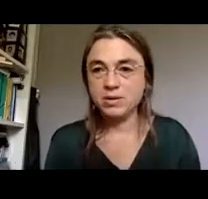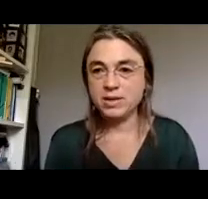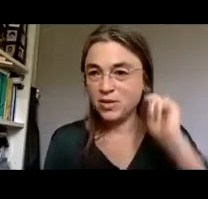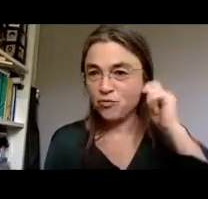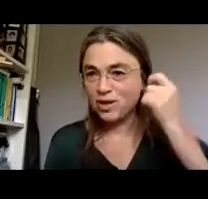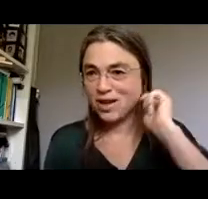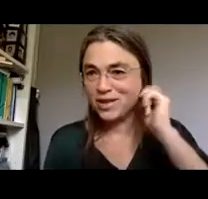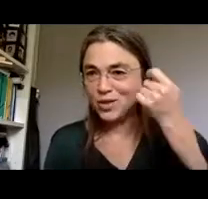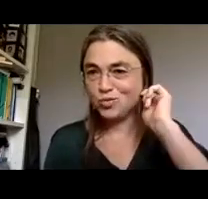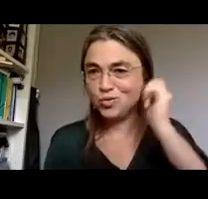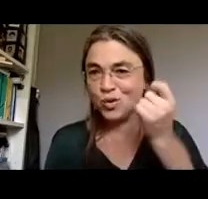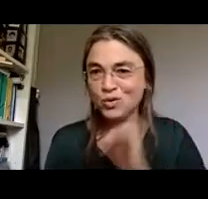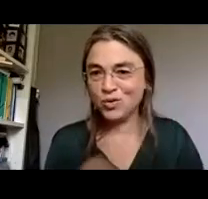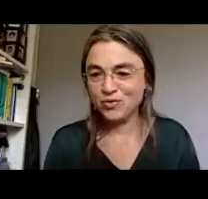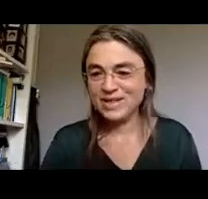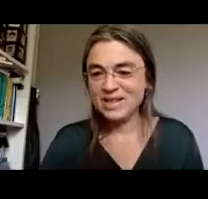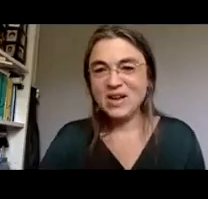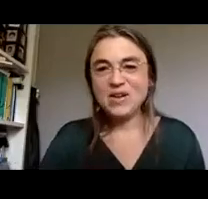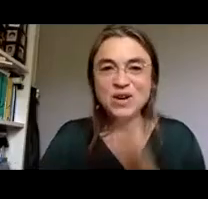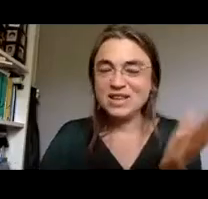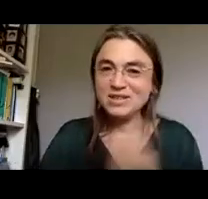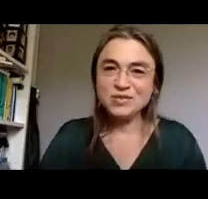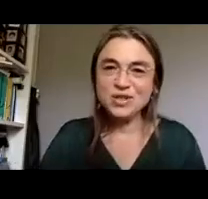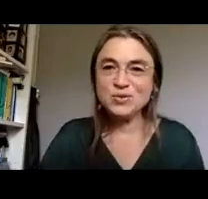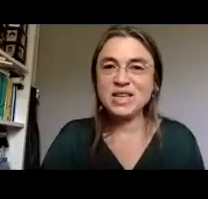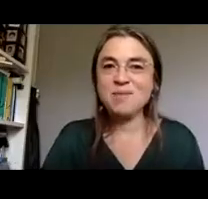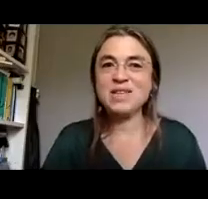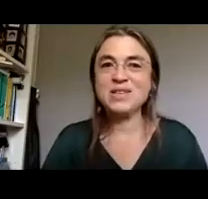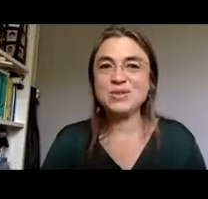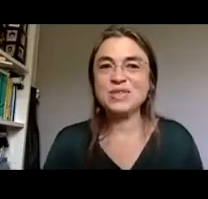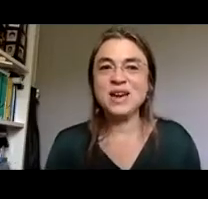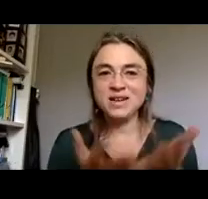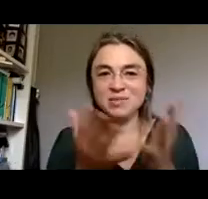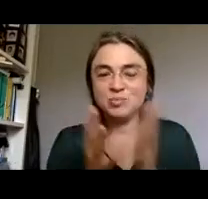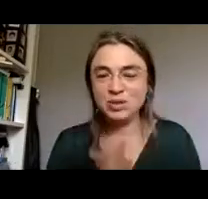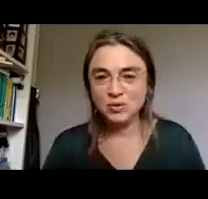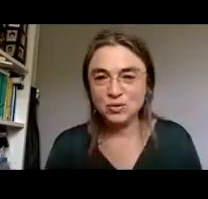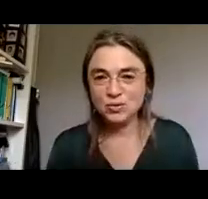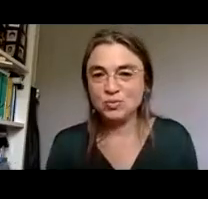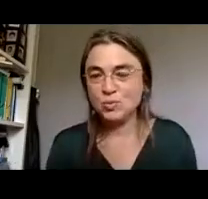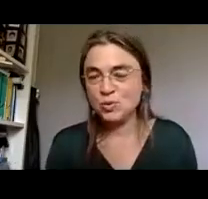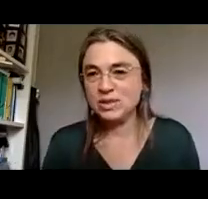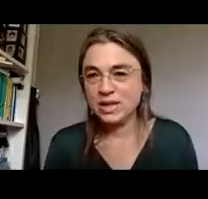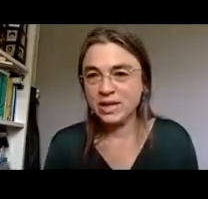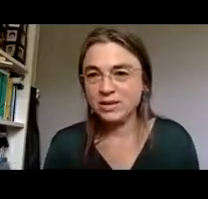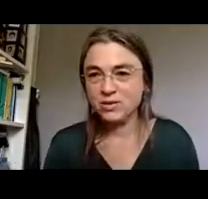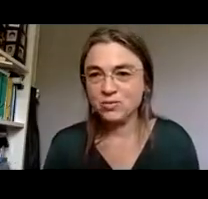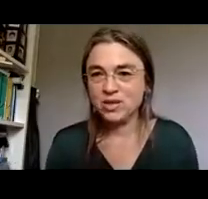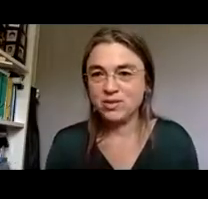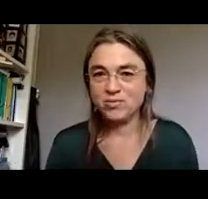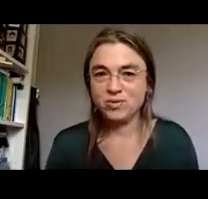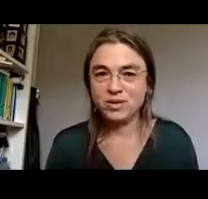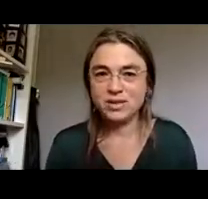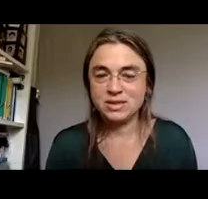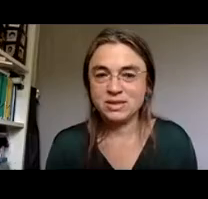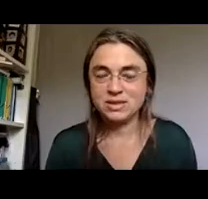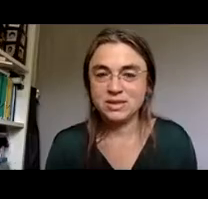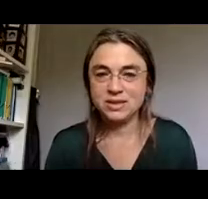irrémédiable, hein. Certains veulent garder le bouton on-off. Voilà, je voulais juste terminer sur ça, et puis pour plus de détails, nous